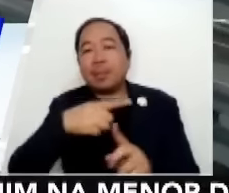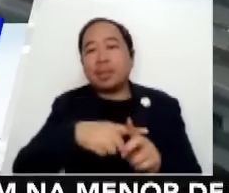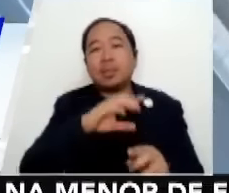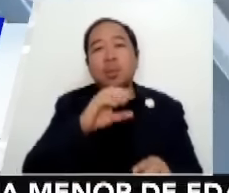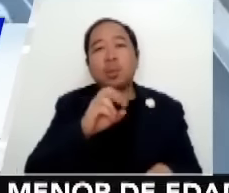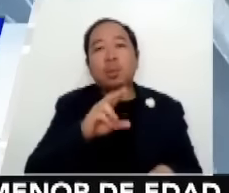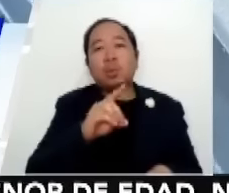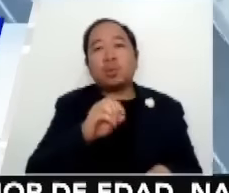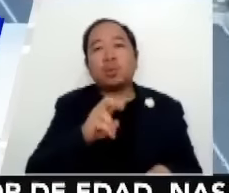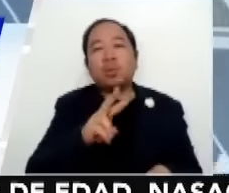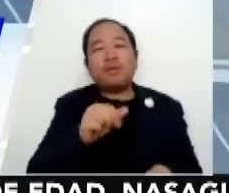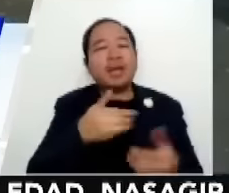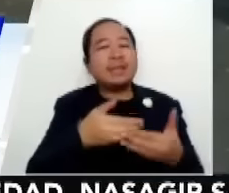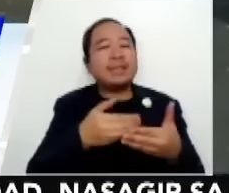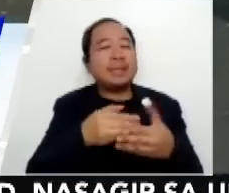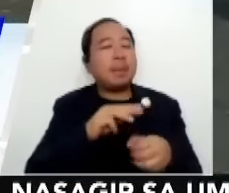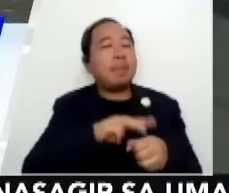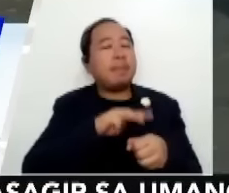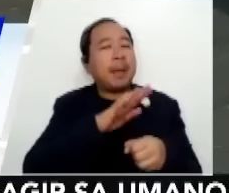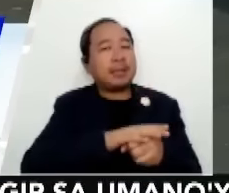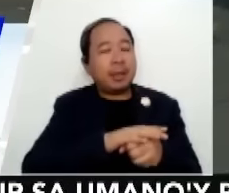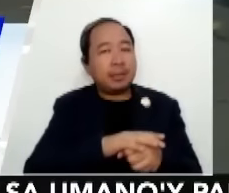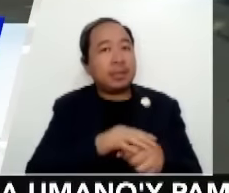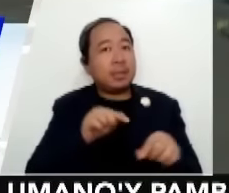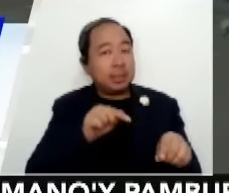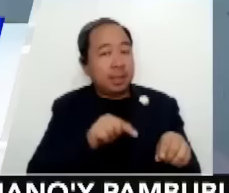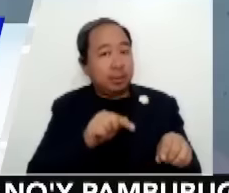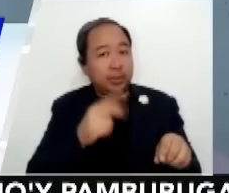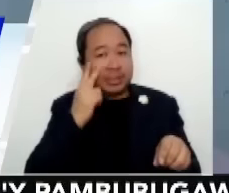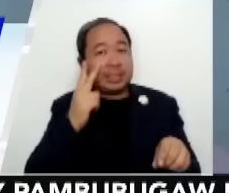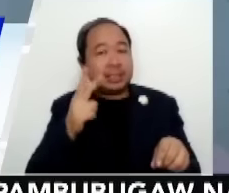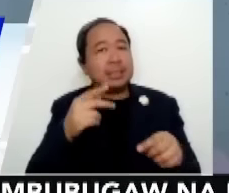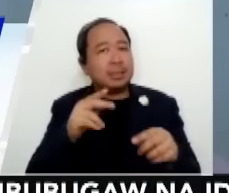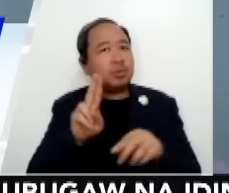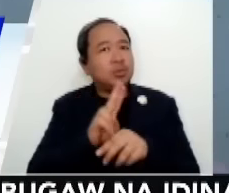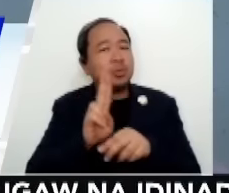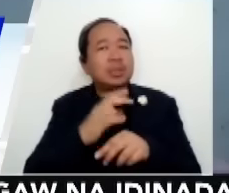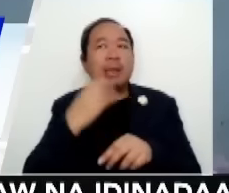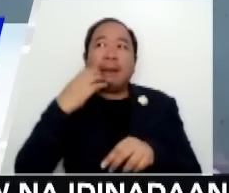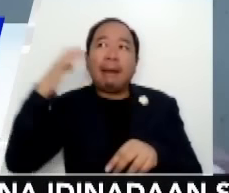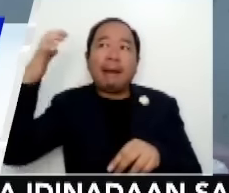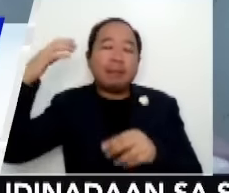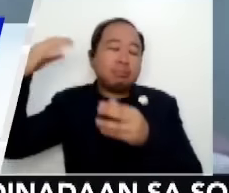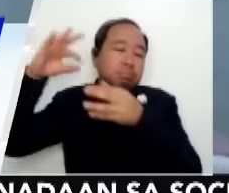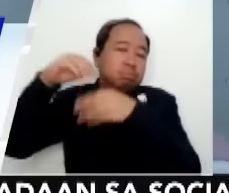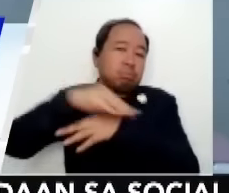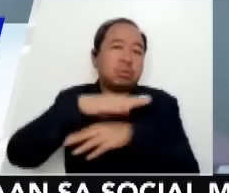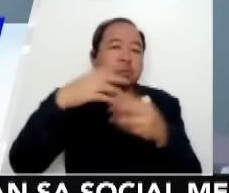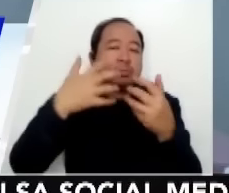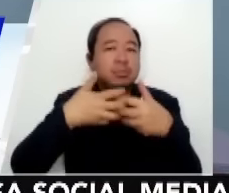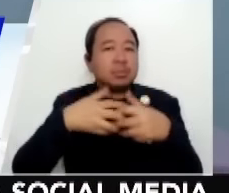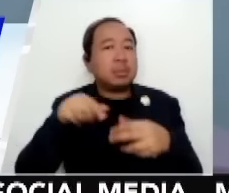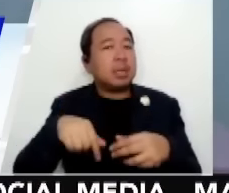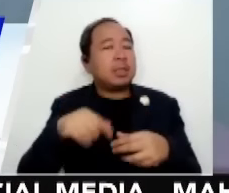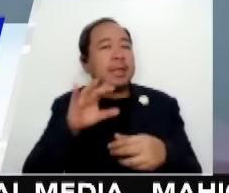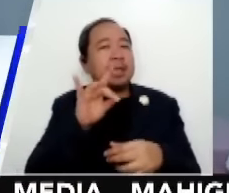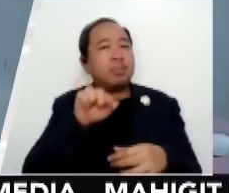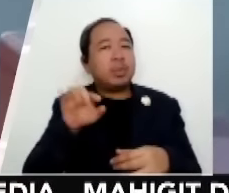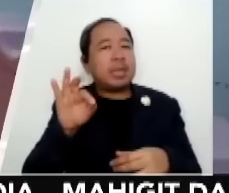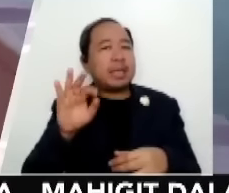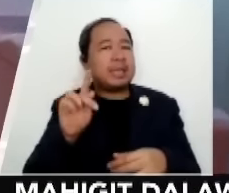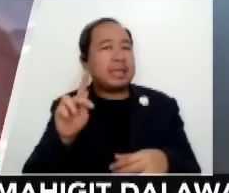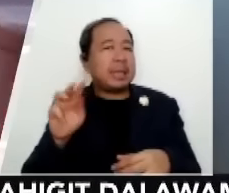Cebu, pinapaandar rin ng solar energy. Sa habang 8.9 kilometers ang CCLEX na ang pinakamahabang tulay